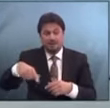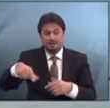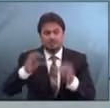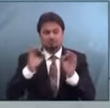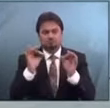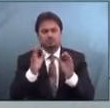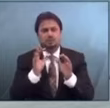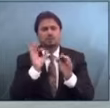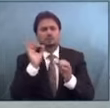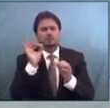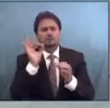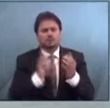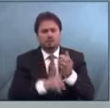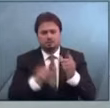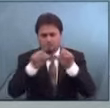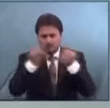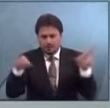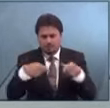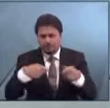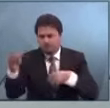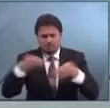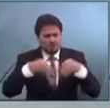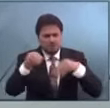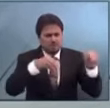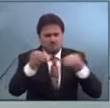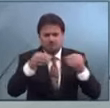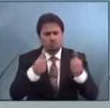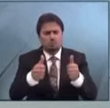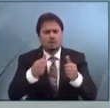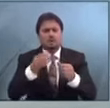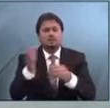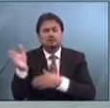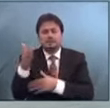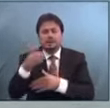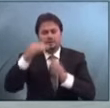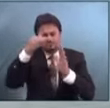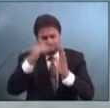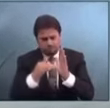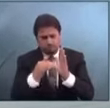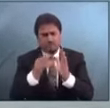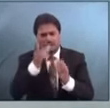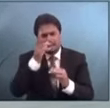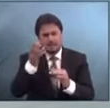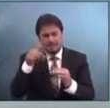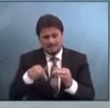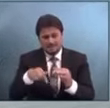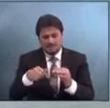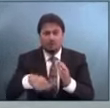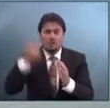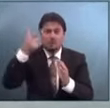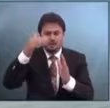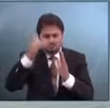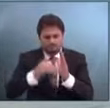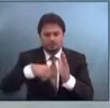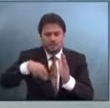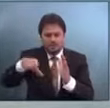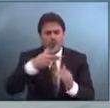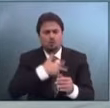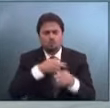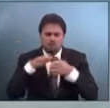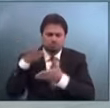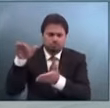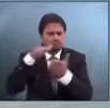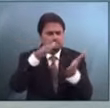انتعاش سوق بيع السمك وهو ما سيجعل الاسعار اكثر انخفاضا من الوقت الحالي من كركوك محمد صغير